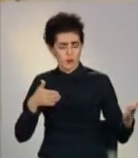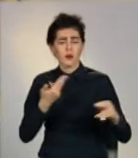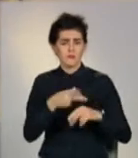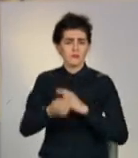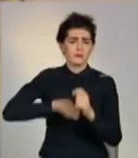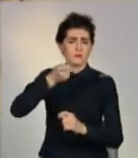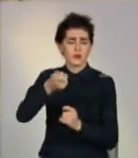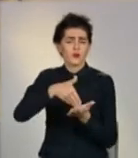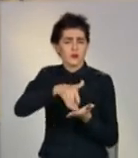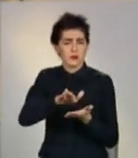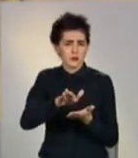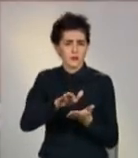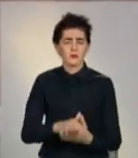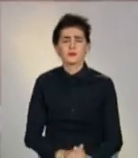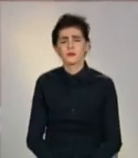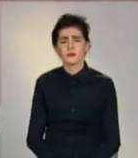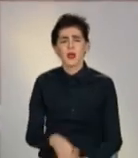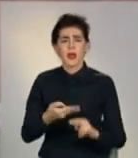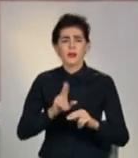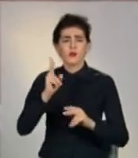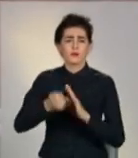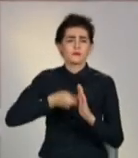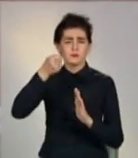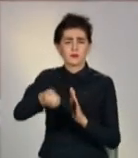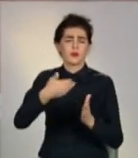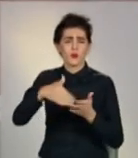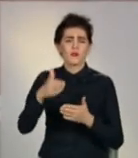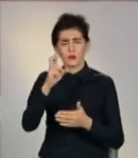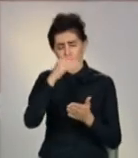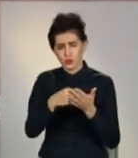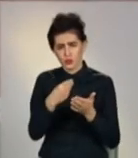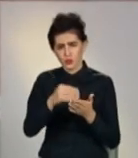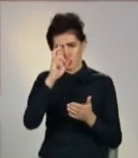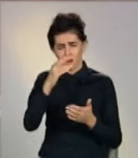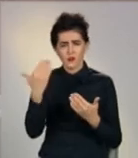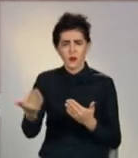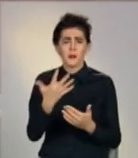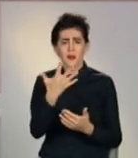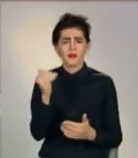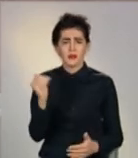позивачам відмовили. Стягнути з позивача на користь Державного бюджету України судовий збір у розмірі